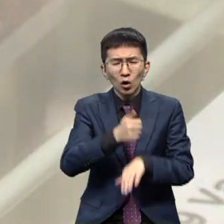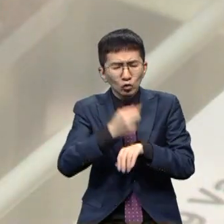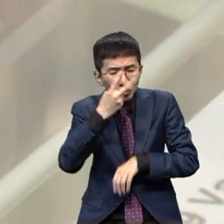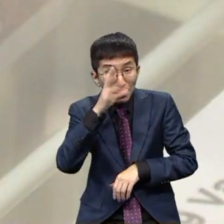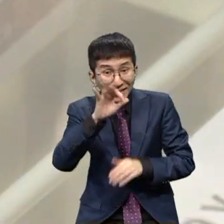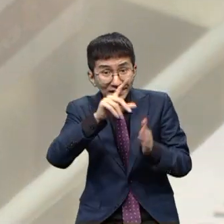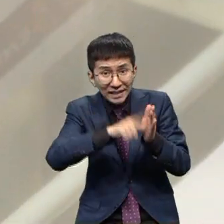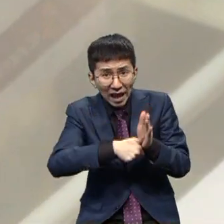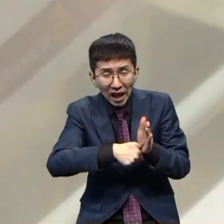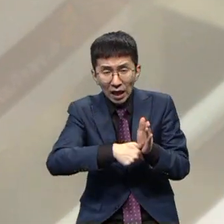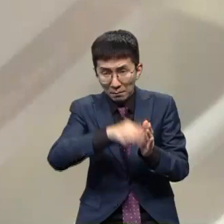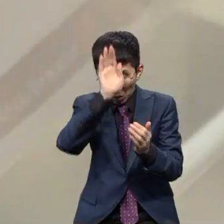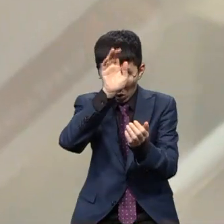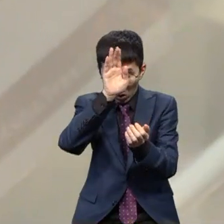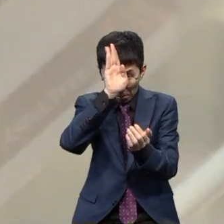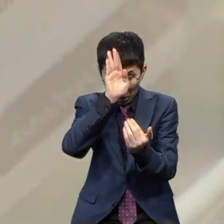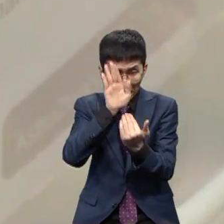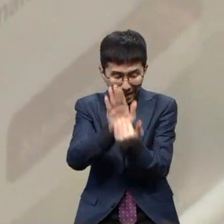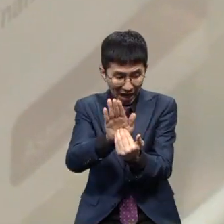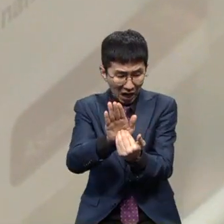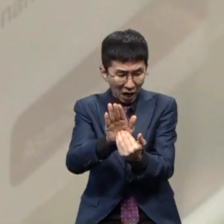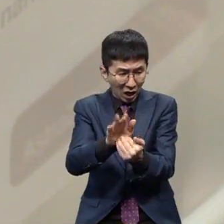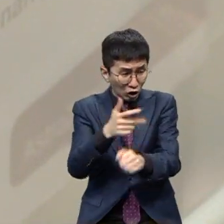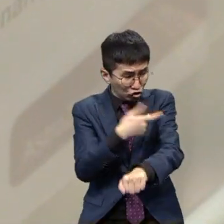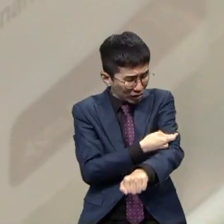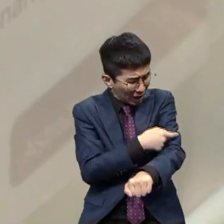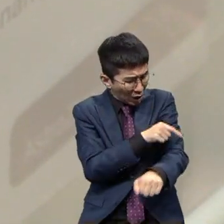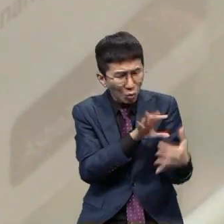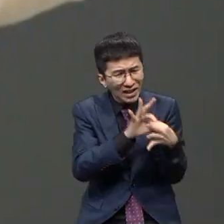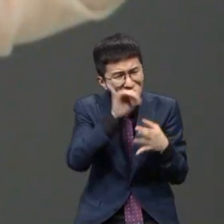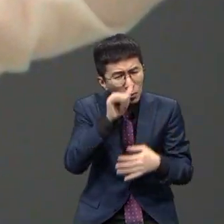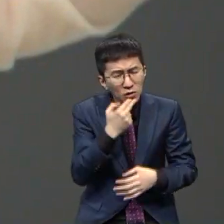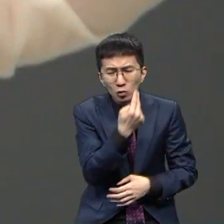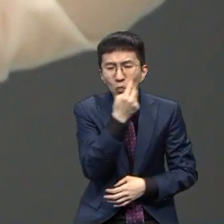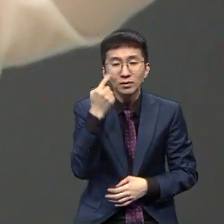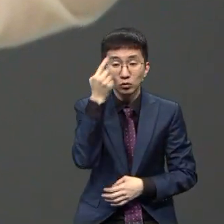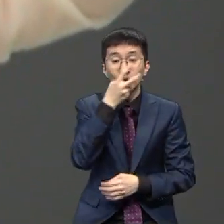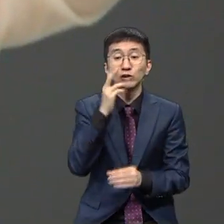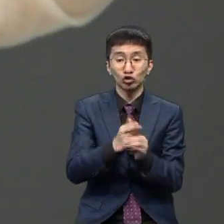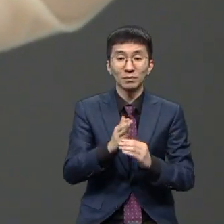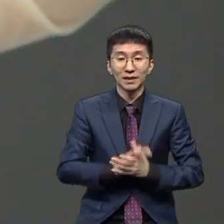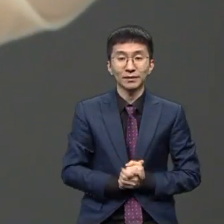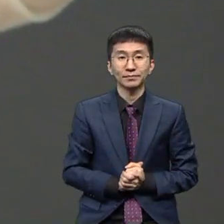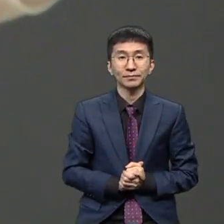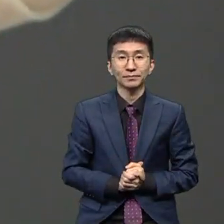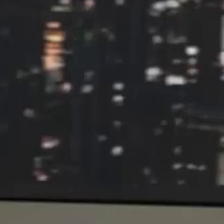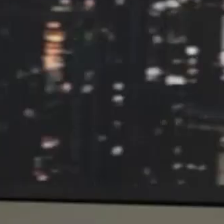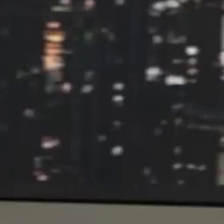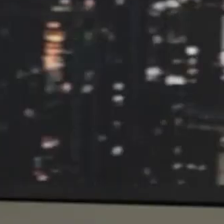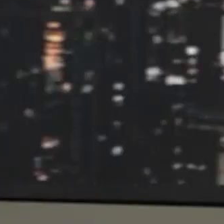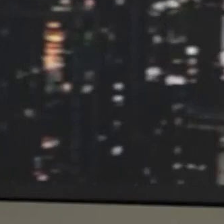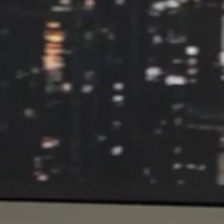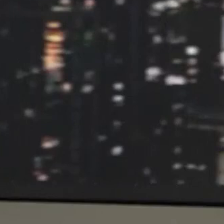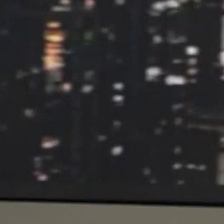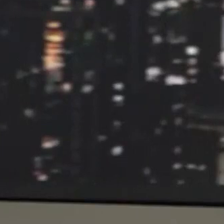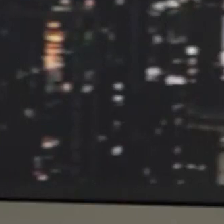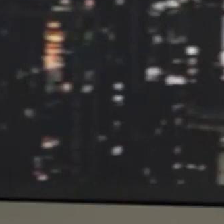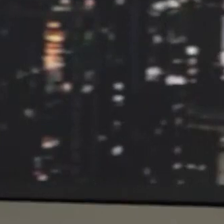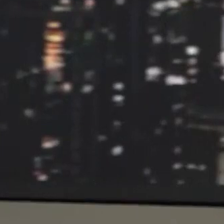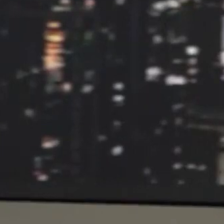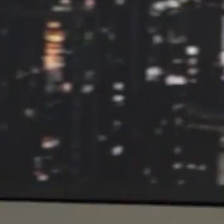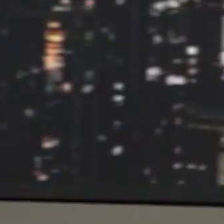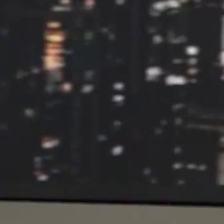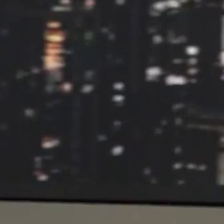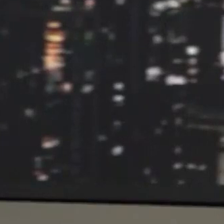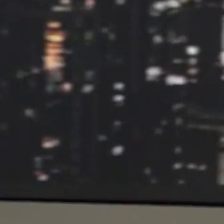통해 백신 접종과의 연관성을 확인하고 있습니다. SBS 김덕현입니다. 네, 안녕하십니까. 김현우입니다.